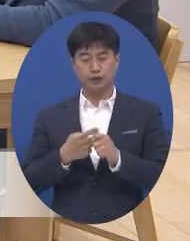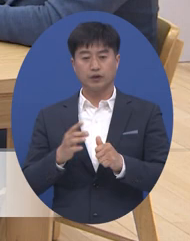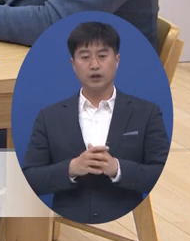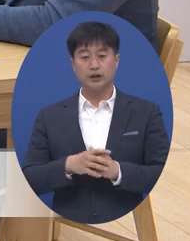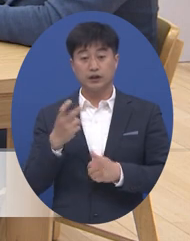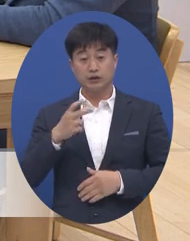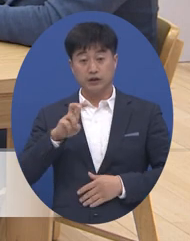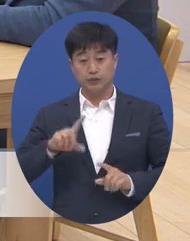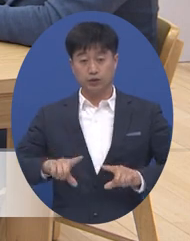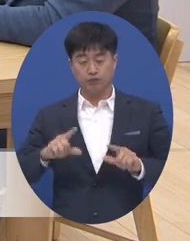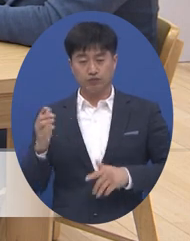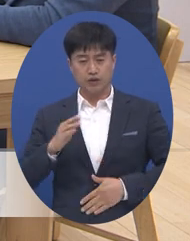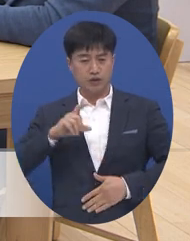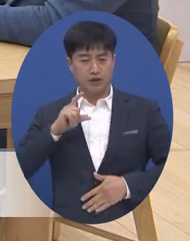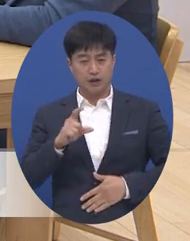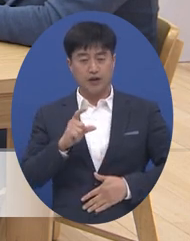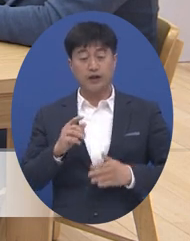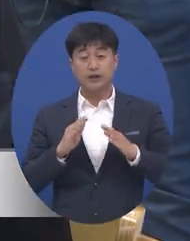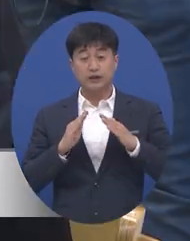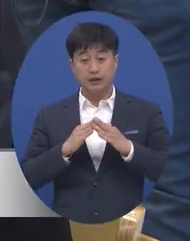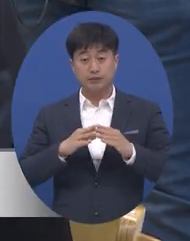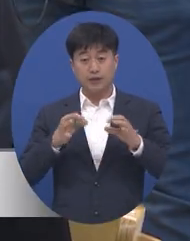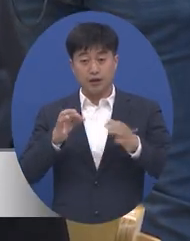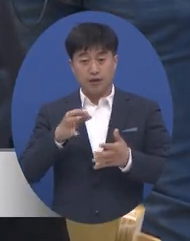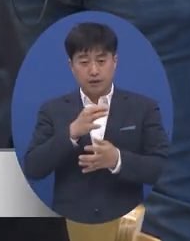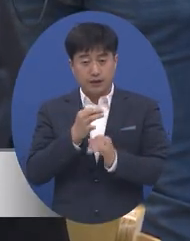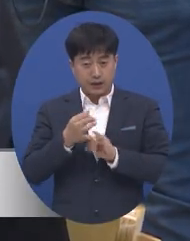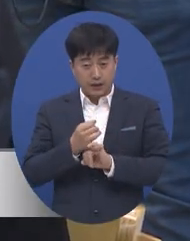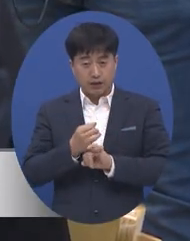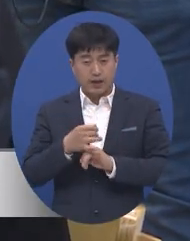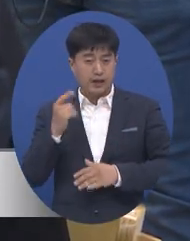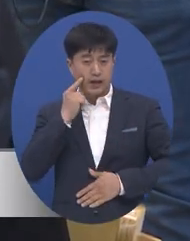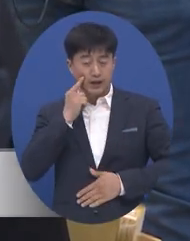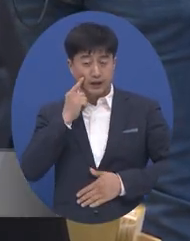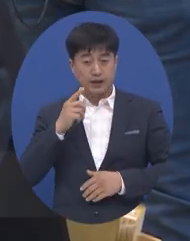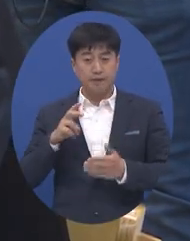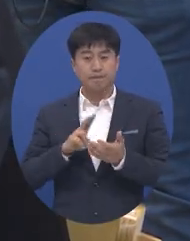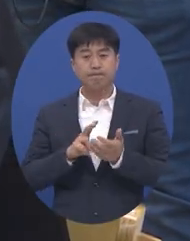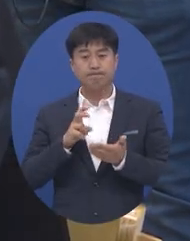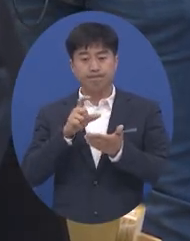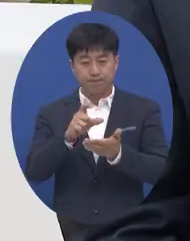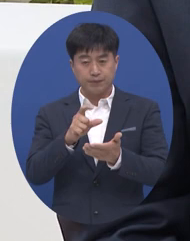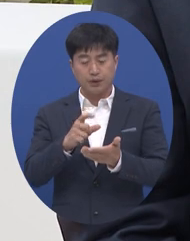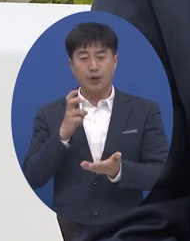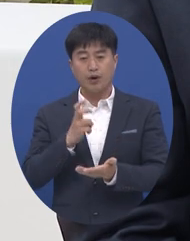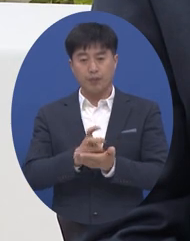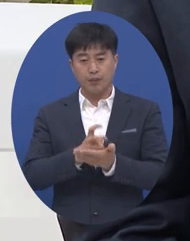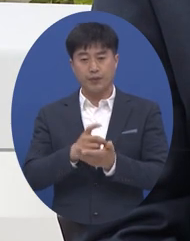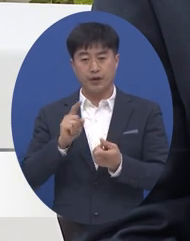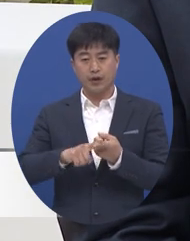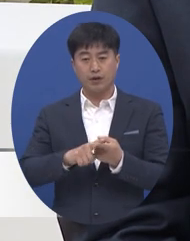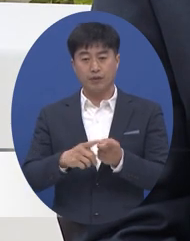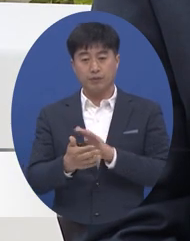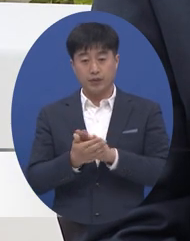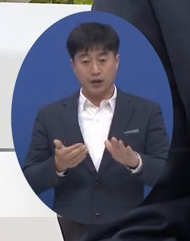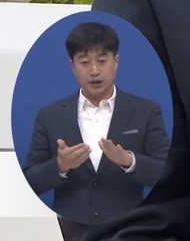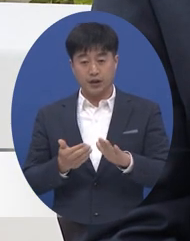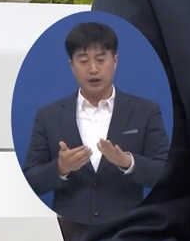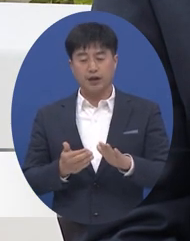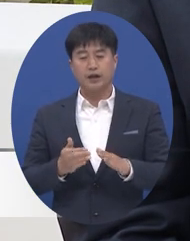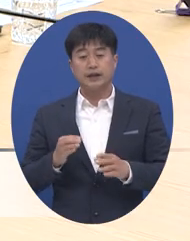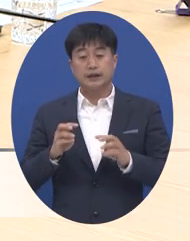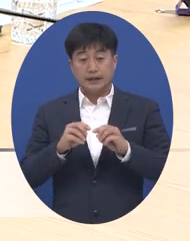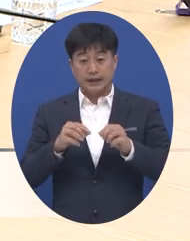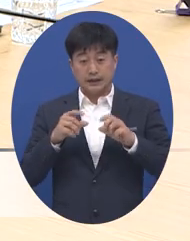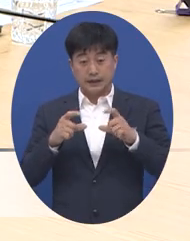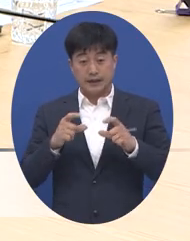오는 2020년 부터 강화되는 집값 담합과 허위매물 개재 금지에 관한 법 에 발맞춰 서 전개도를 통해 부동산